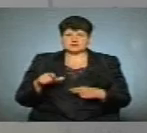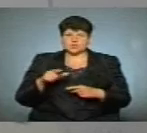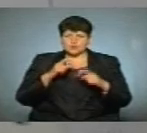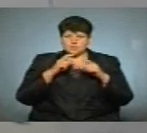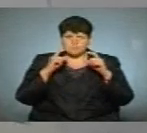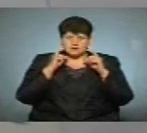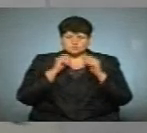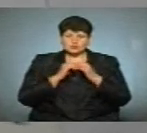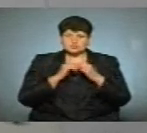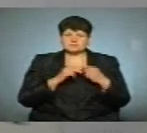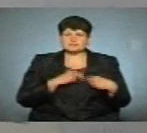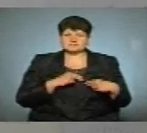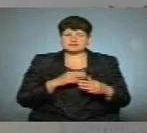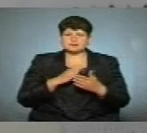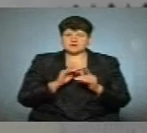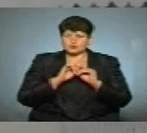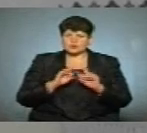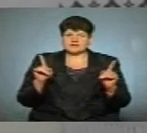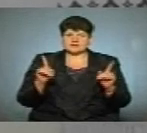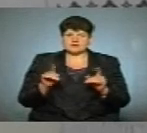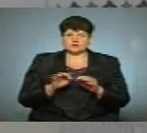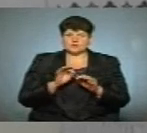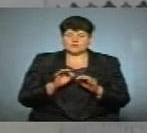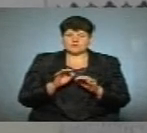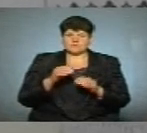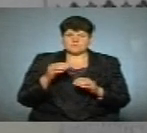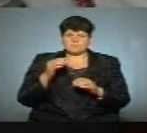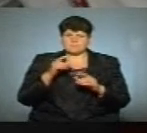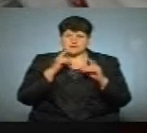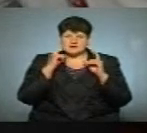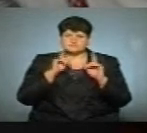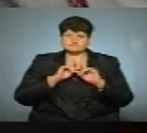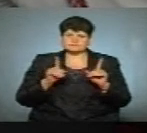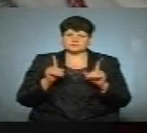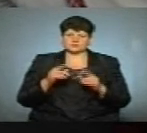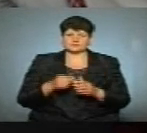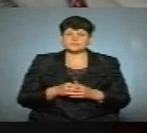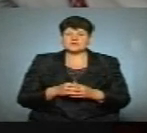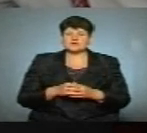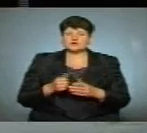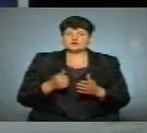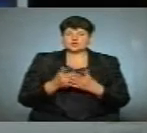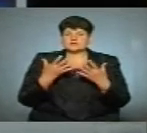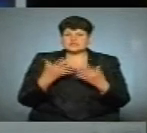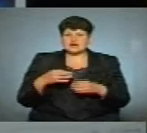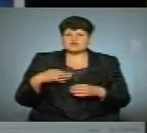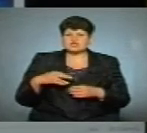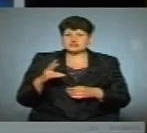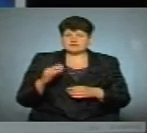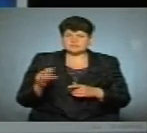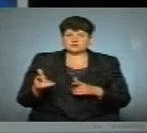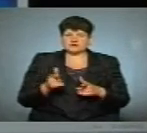маску. Кожен працівник має оригінальну маску з оригінальним узором. До Дня вишиванки працівники художнього музею